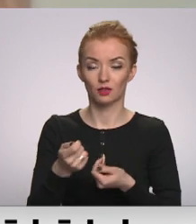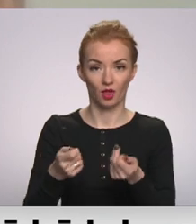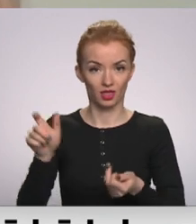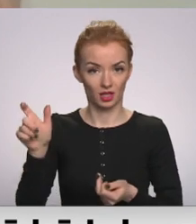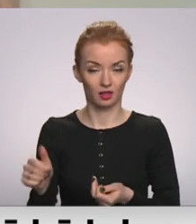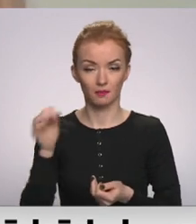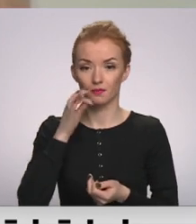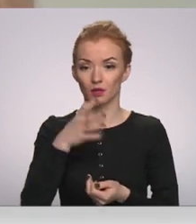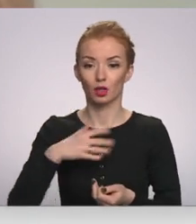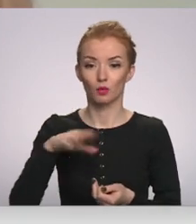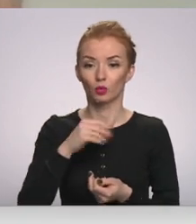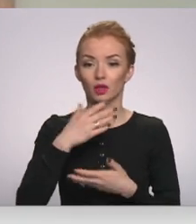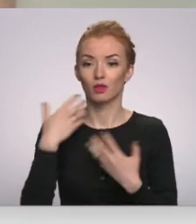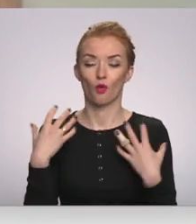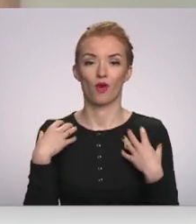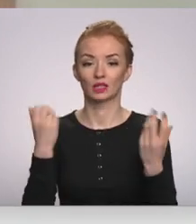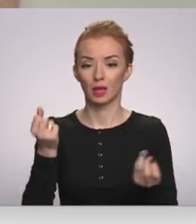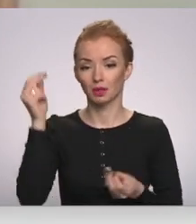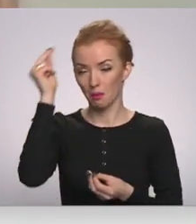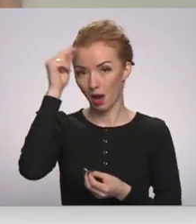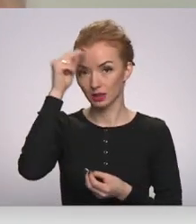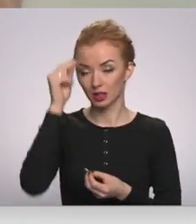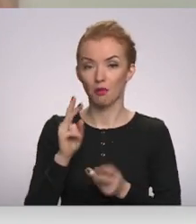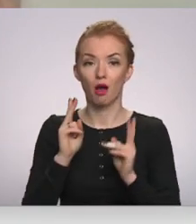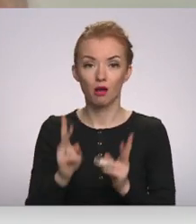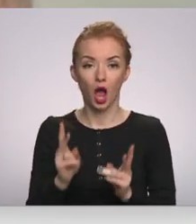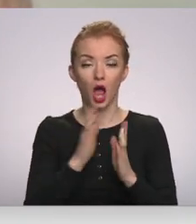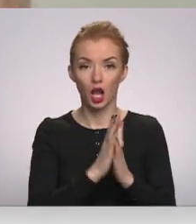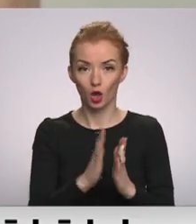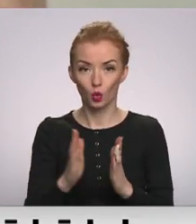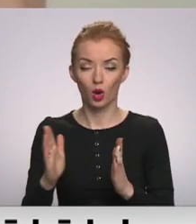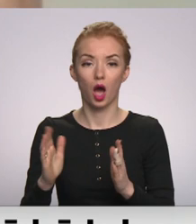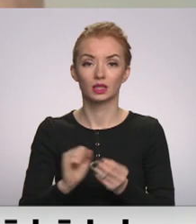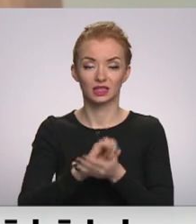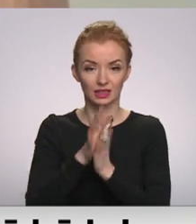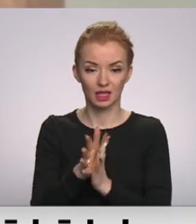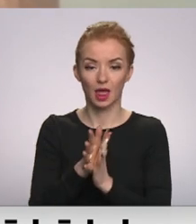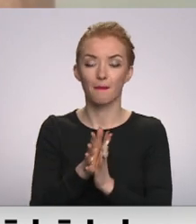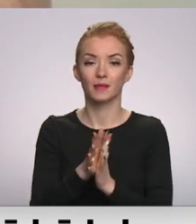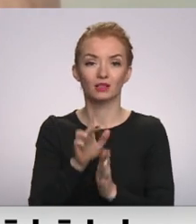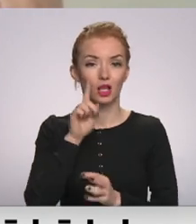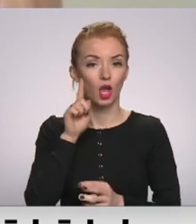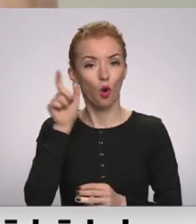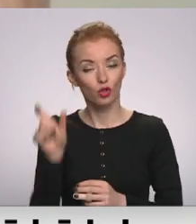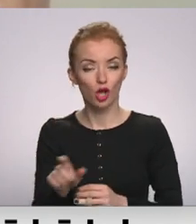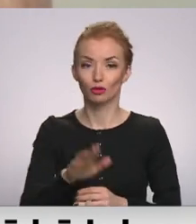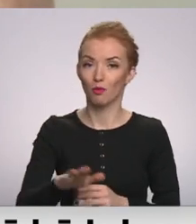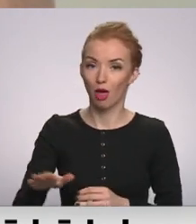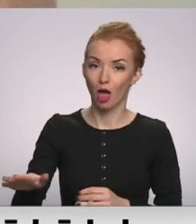nav veselības mācība, kā tiešām regulāra sistēmiska jauniešu